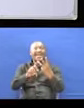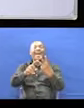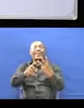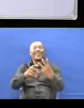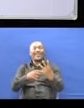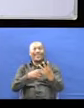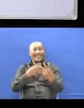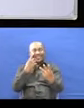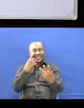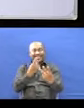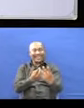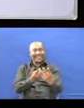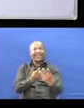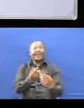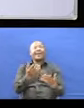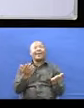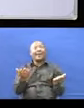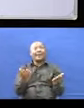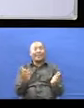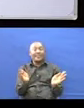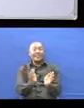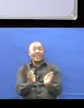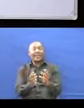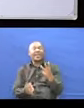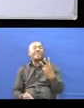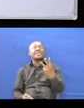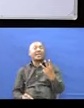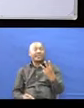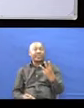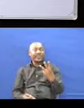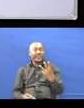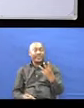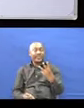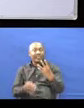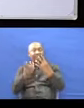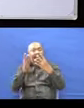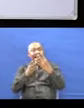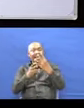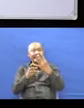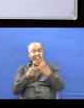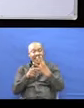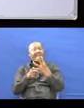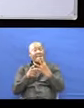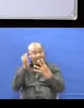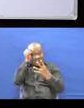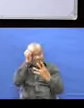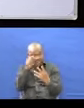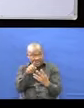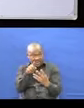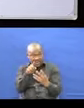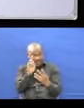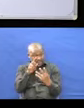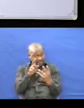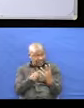tatu. Aha! Kumbe vimebaki vipande vitatu. Kati ya vipande vingapi? Unakumbuka? Vilikuwa vingapi